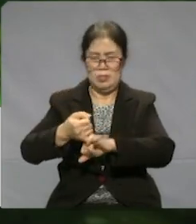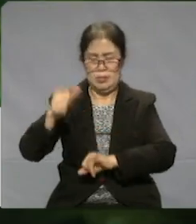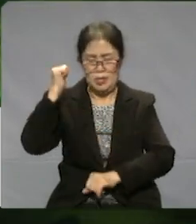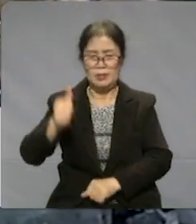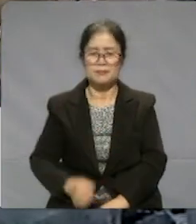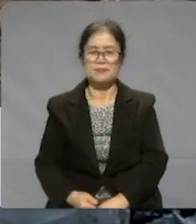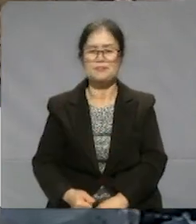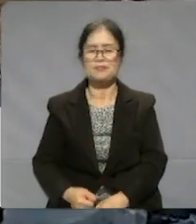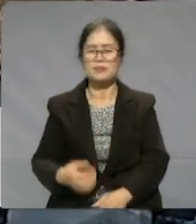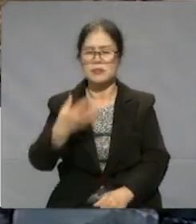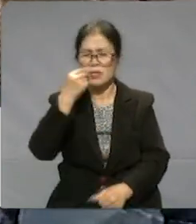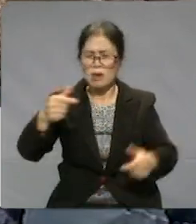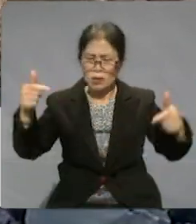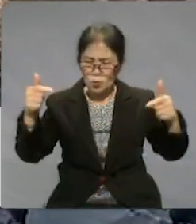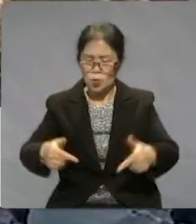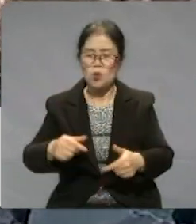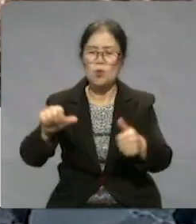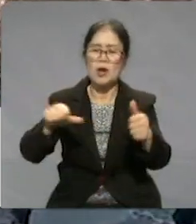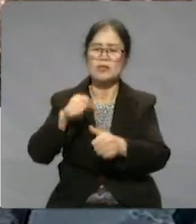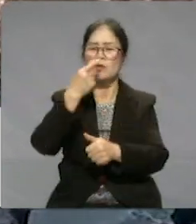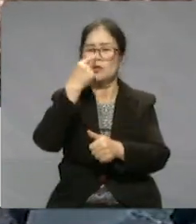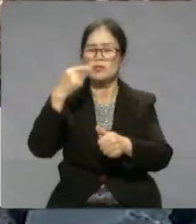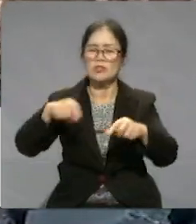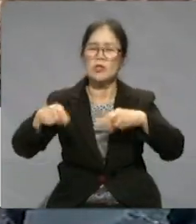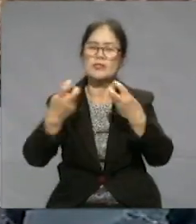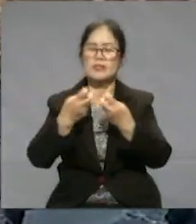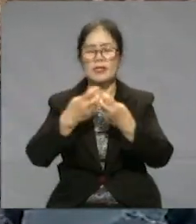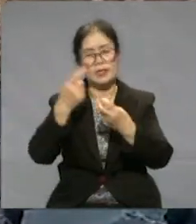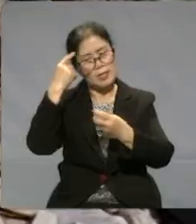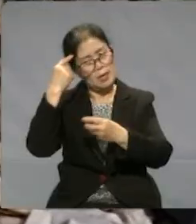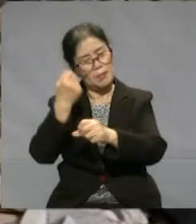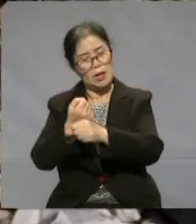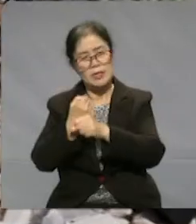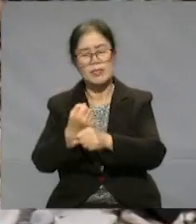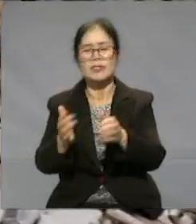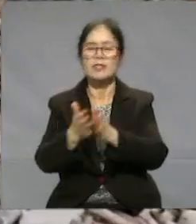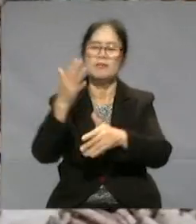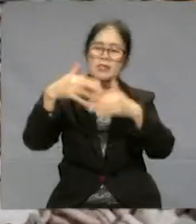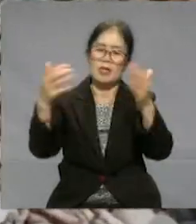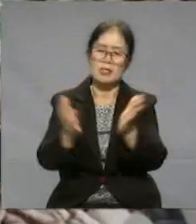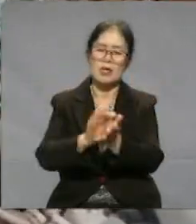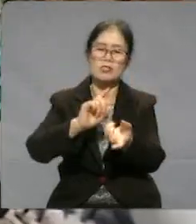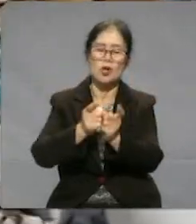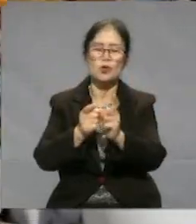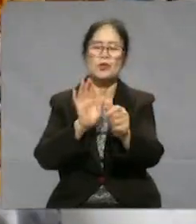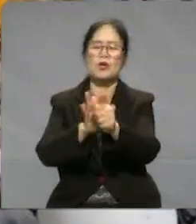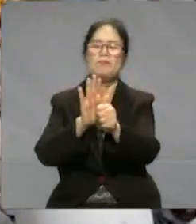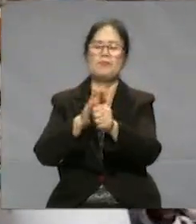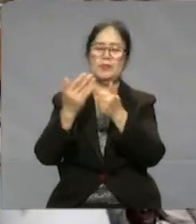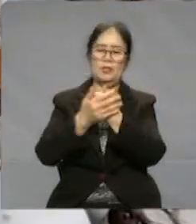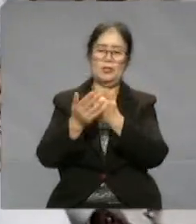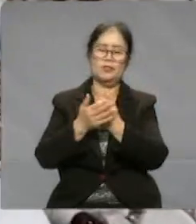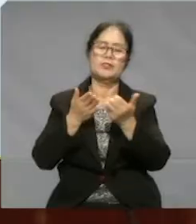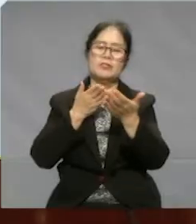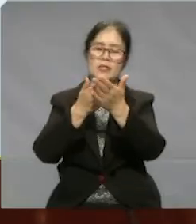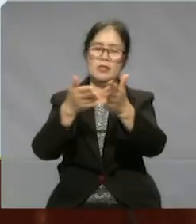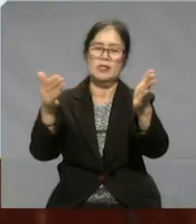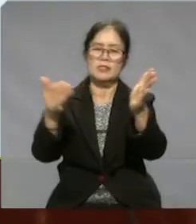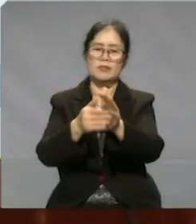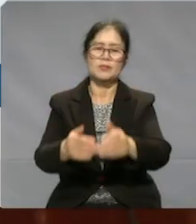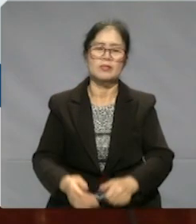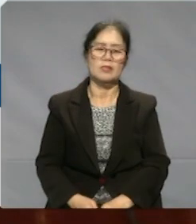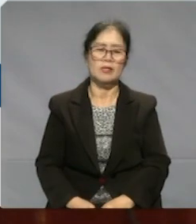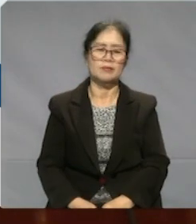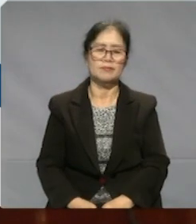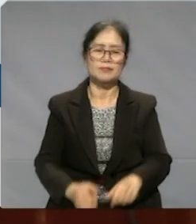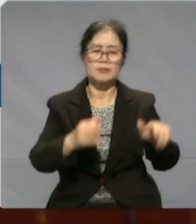저감 연구와 해양 환경 보전 정책 개발, 해양 시민단체와 상호 협력 등이 제안됐습니다. 해양